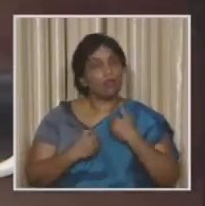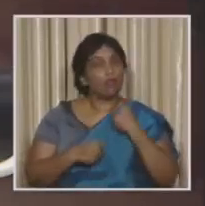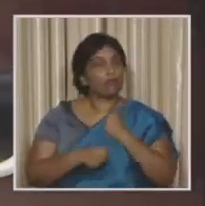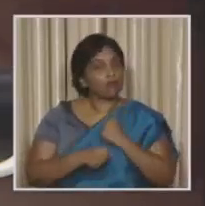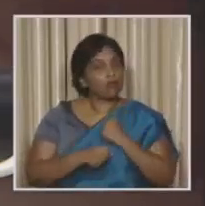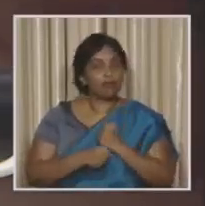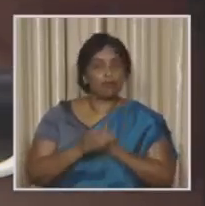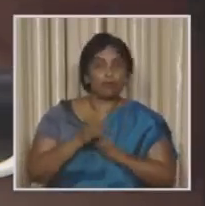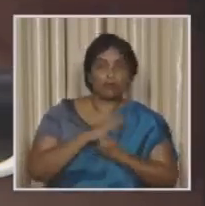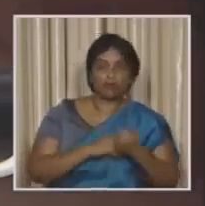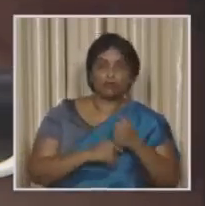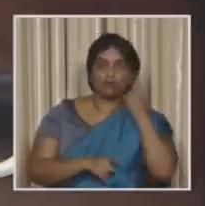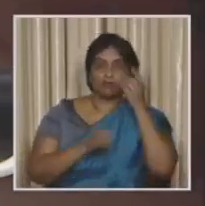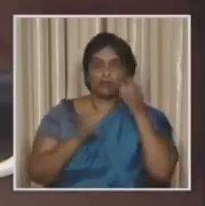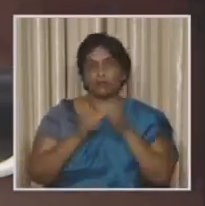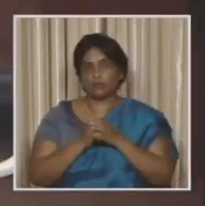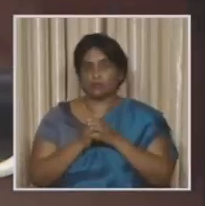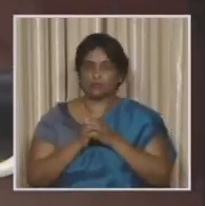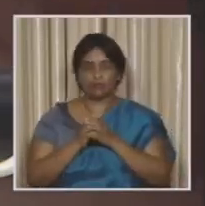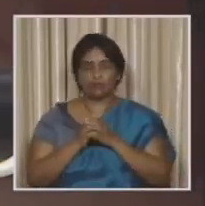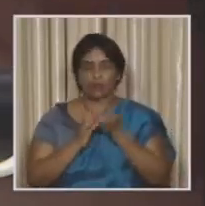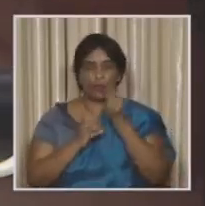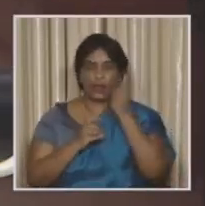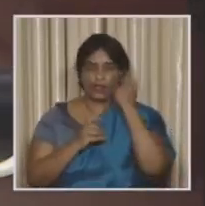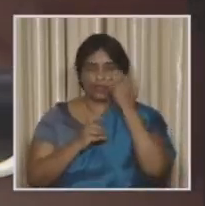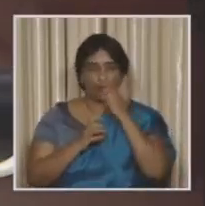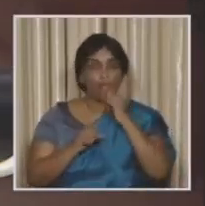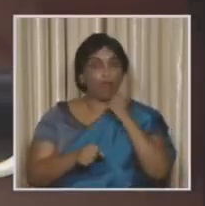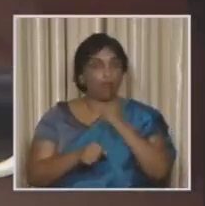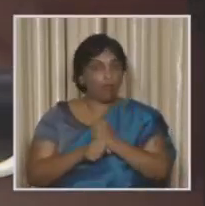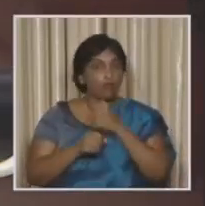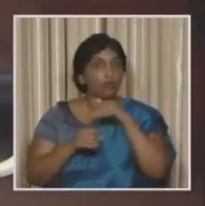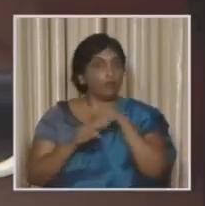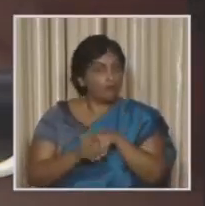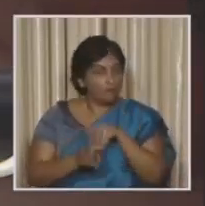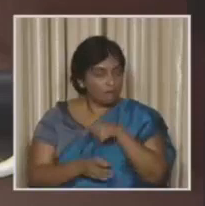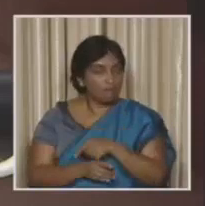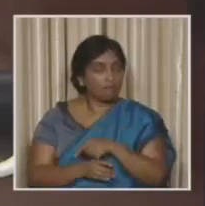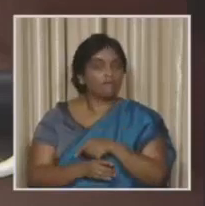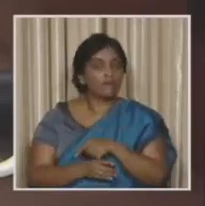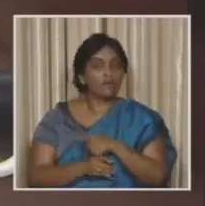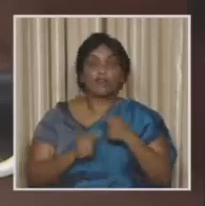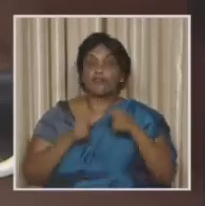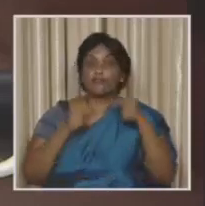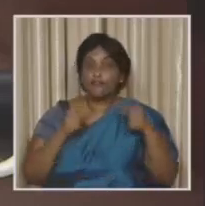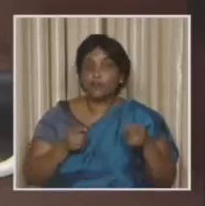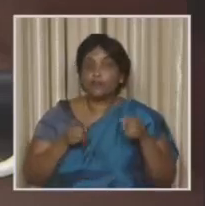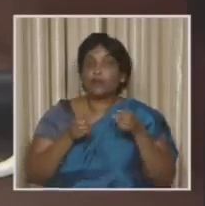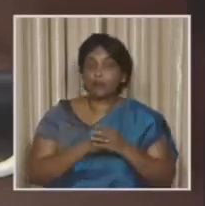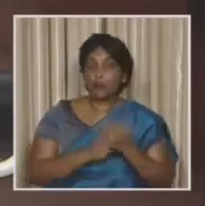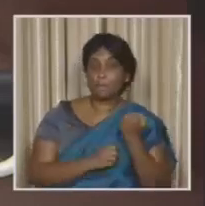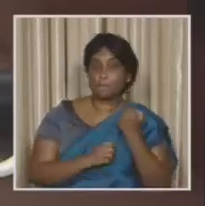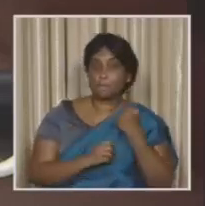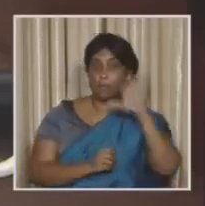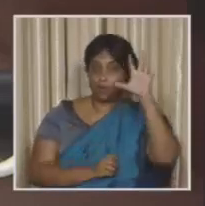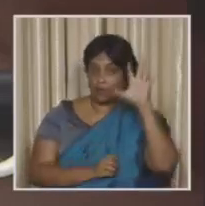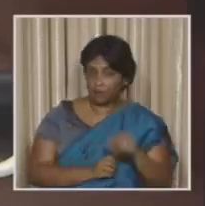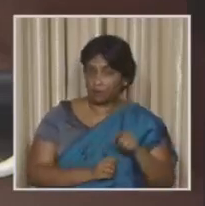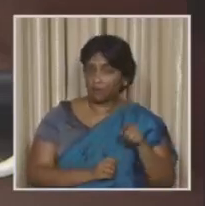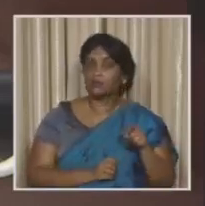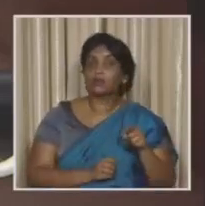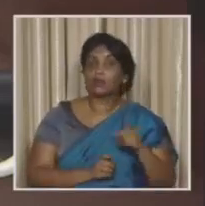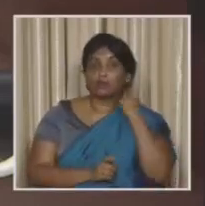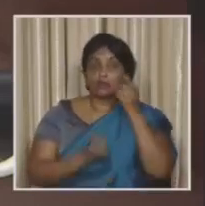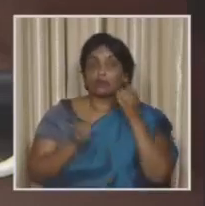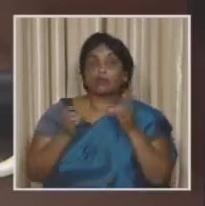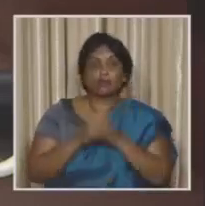kita paksi budhiyan semehin kita pita kita gandepulu, andu a tibiyedi, vipaksi kandai ama balegine mas sandha,